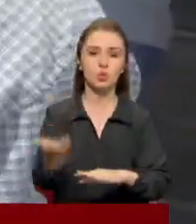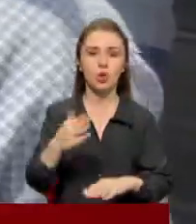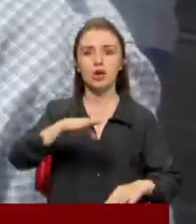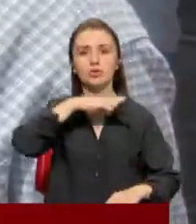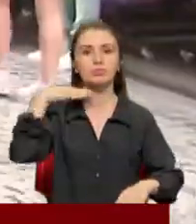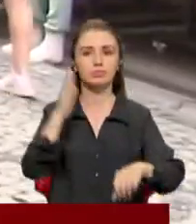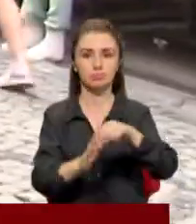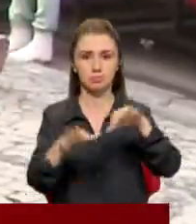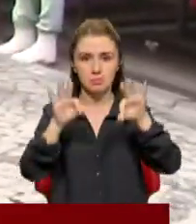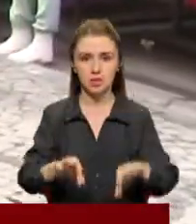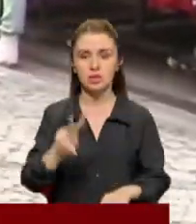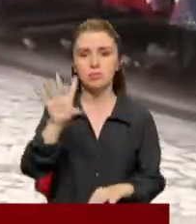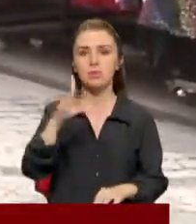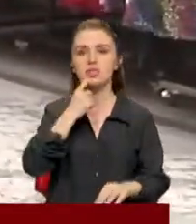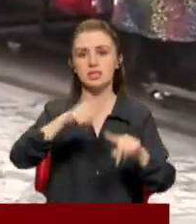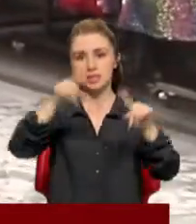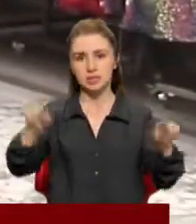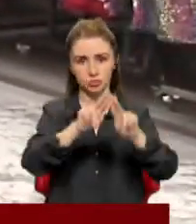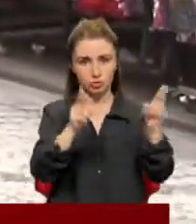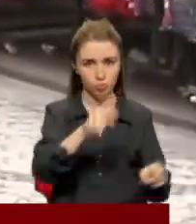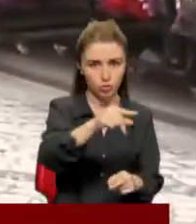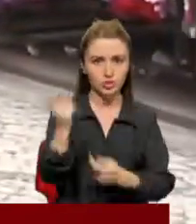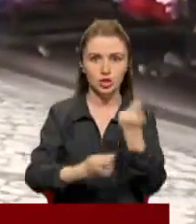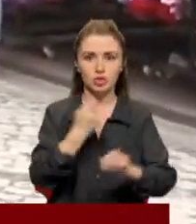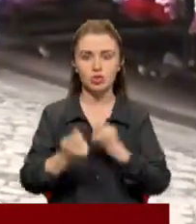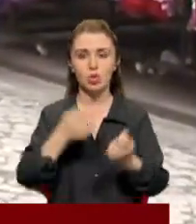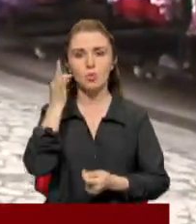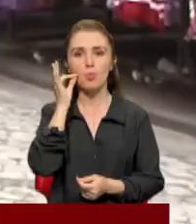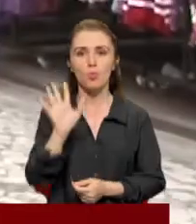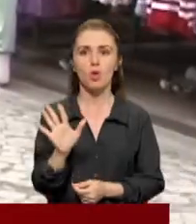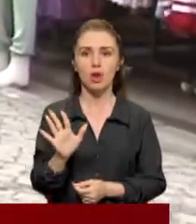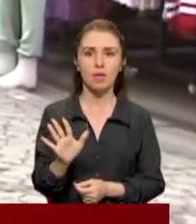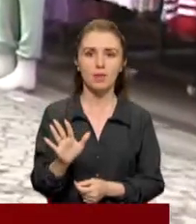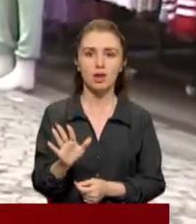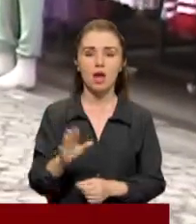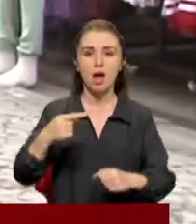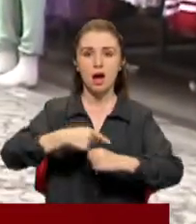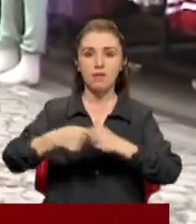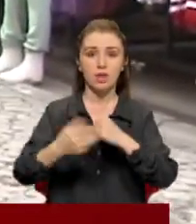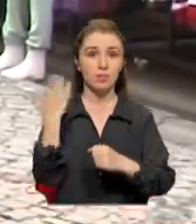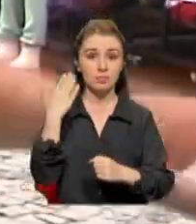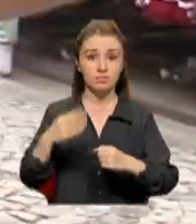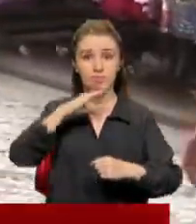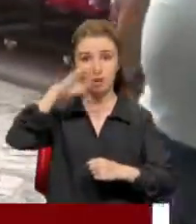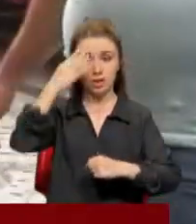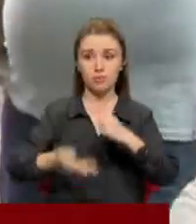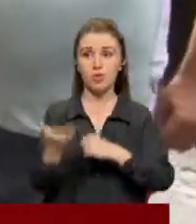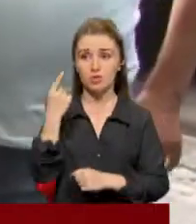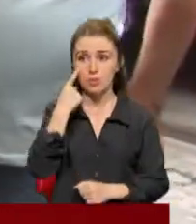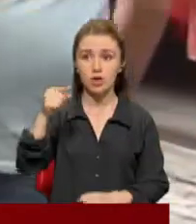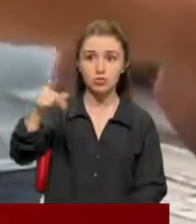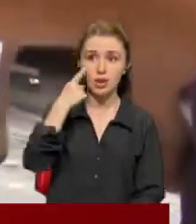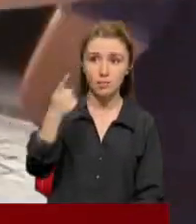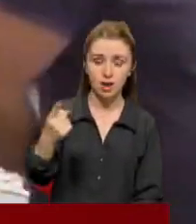kurbanlar kesilecek. 25 yıldan beri bu dükkanda çalışıyorum. Ben böyle bir Arafa haftası, bayram haftası görmedim. Şurası var ya